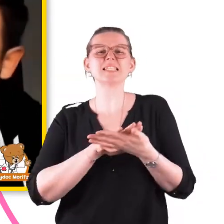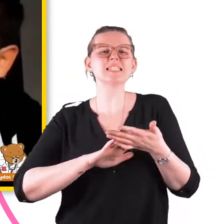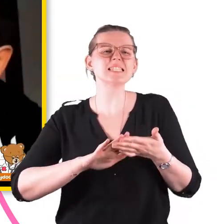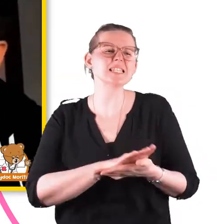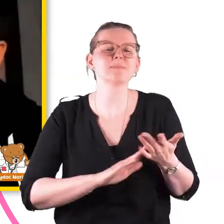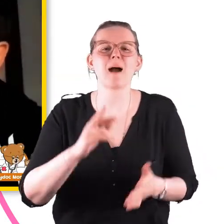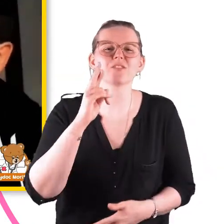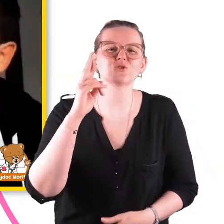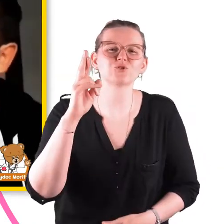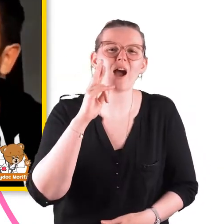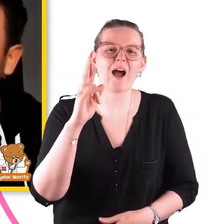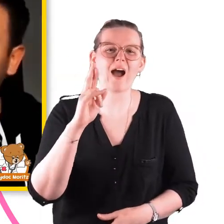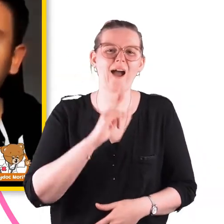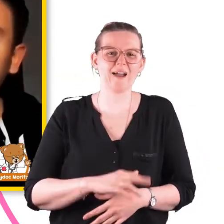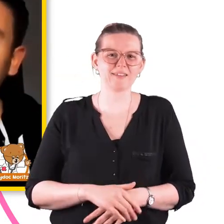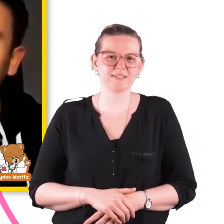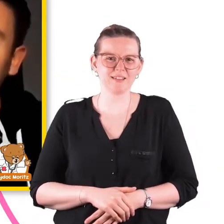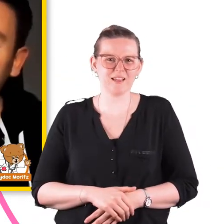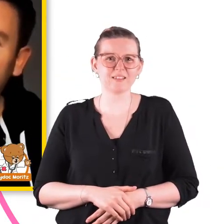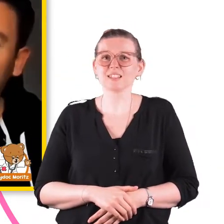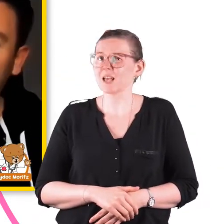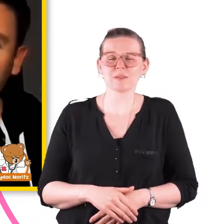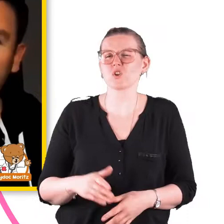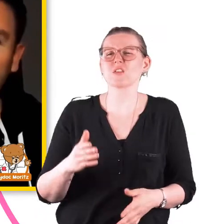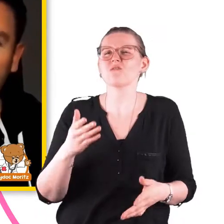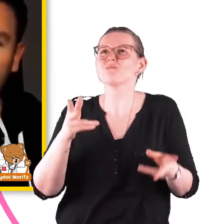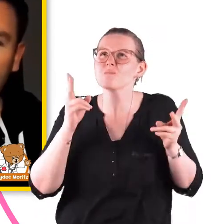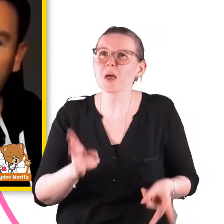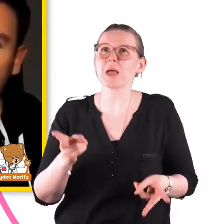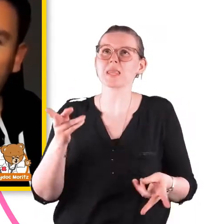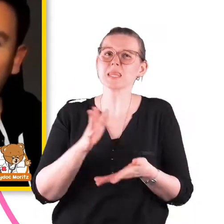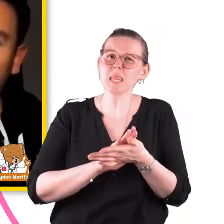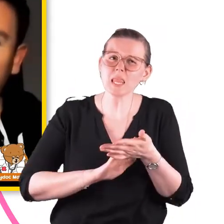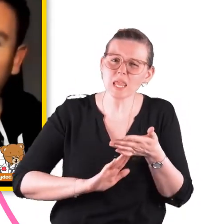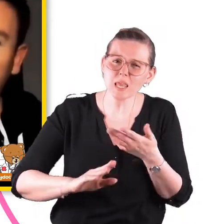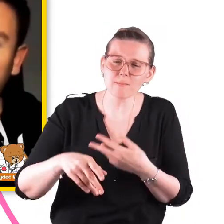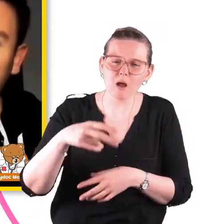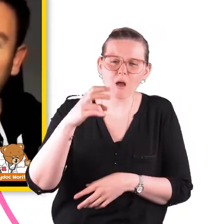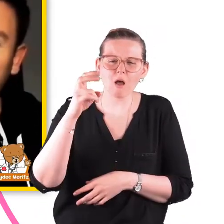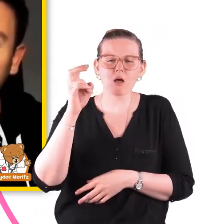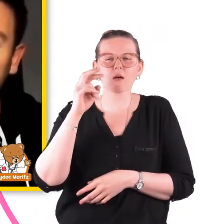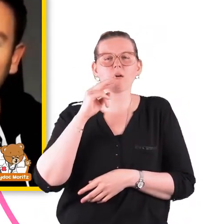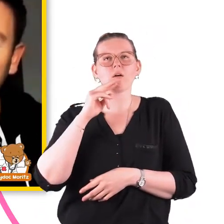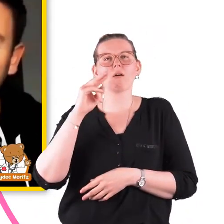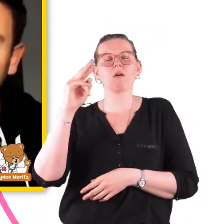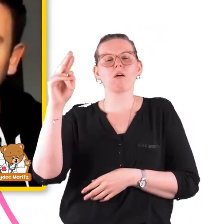ich jemals schon geschnarcht. Also ich habe noch nie geschnarcht.